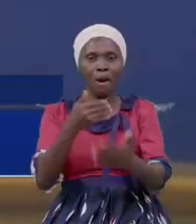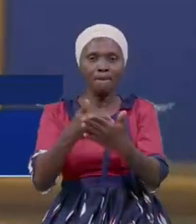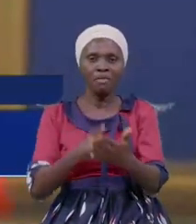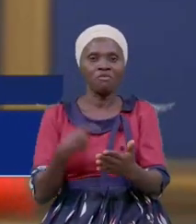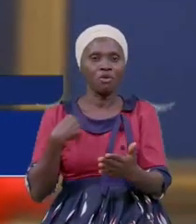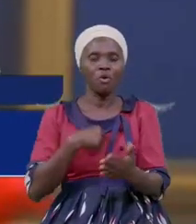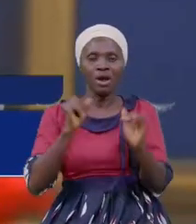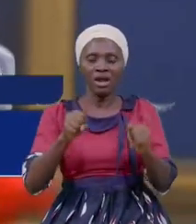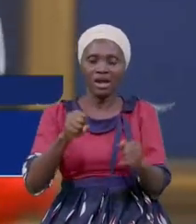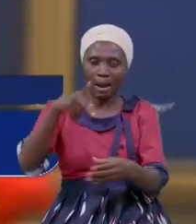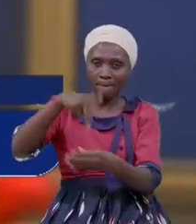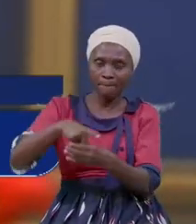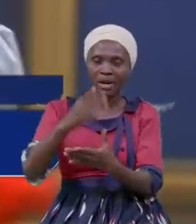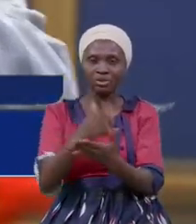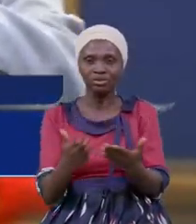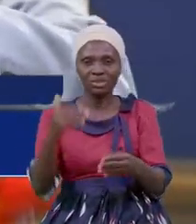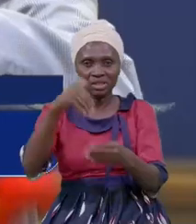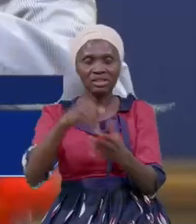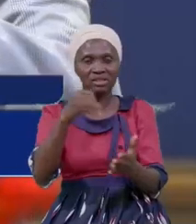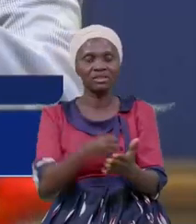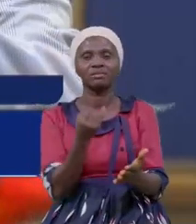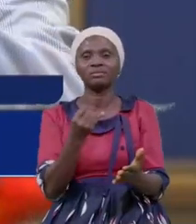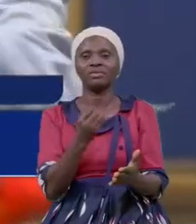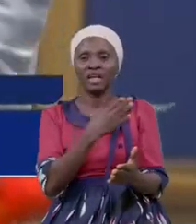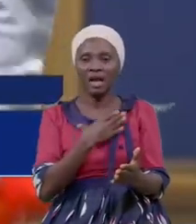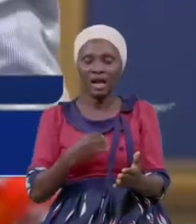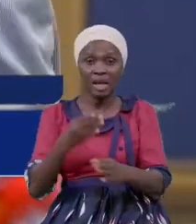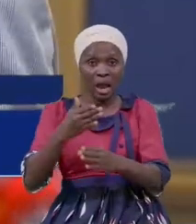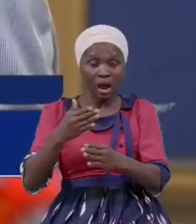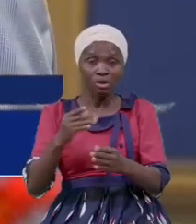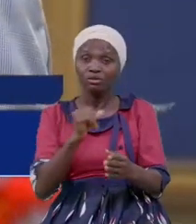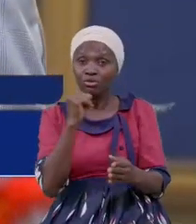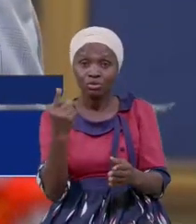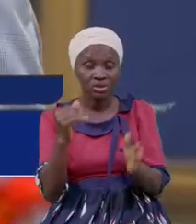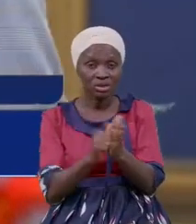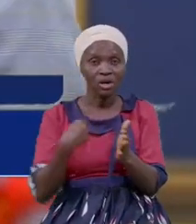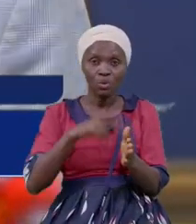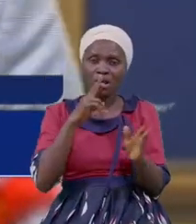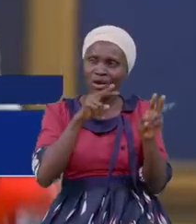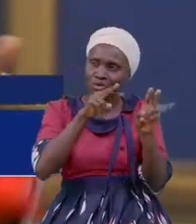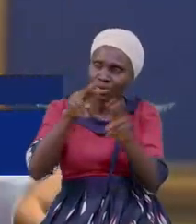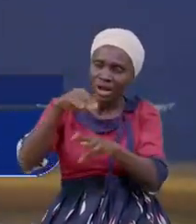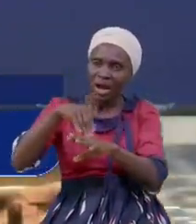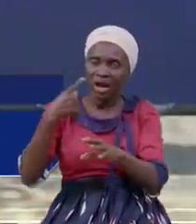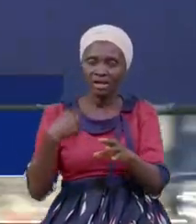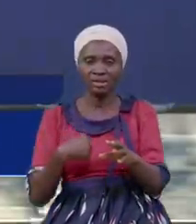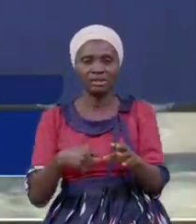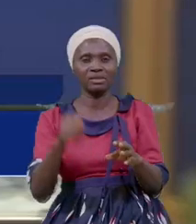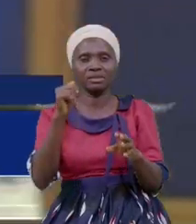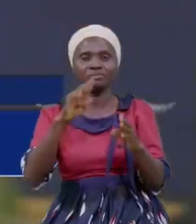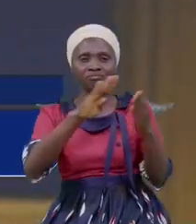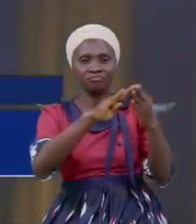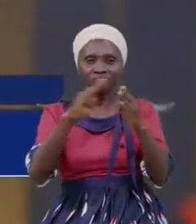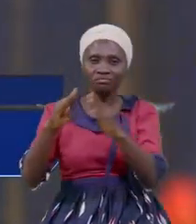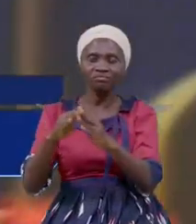culture faut les labour en dehors de cela nous regardons le champ nous voyons la société nous regardons ce ce dont la société a besoin